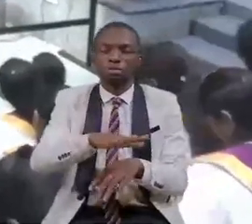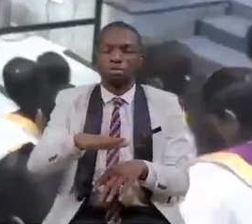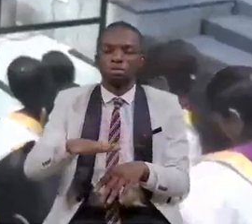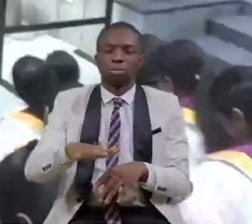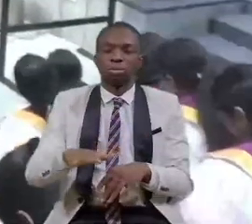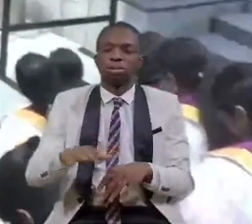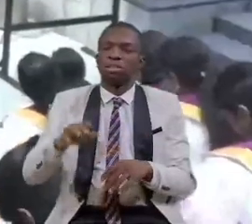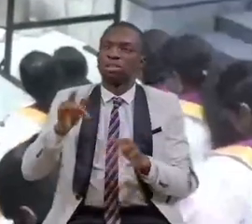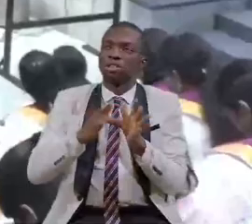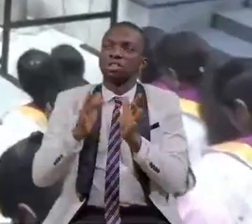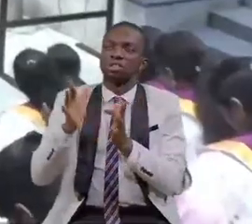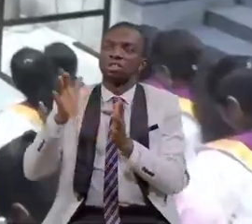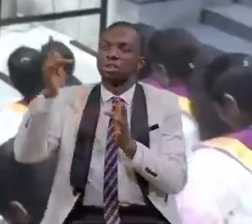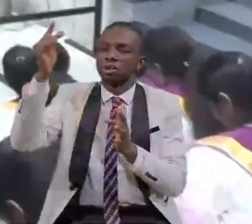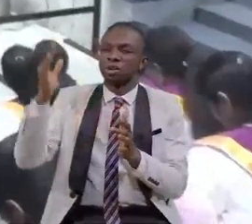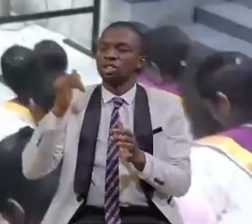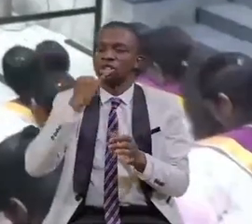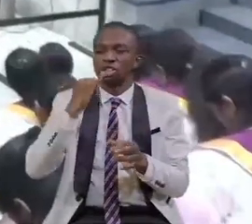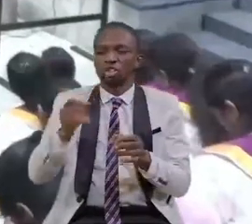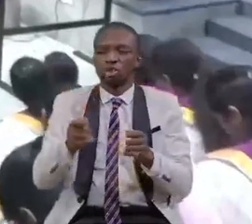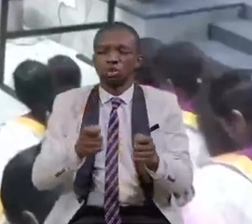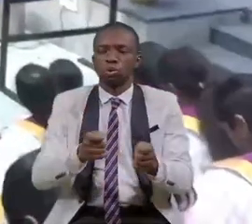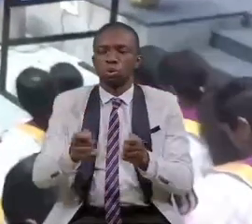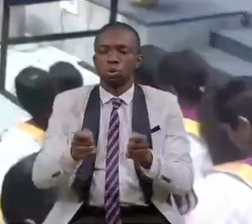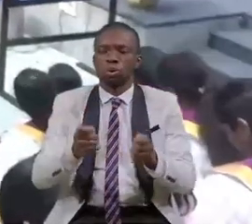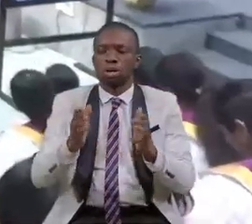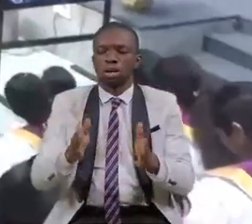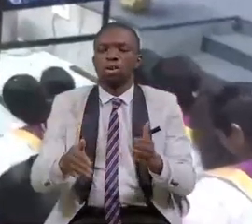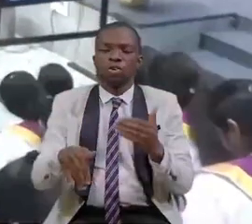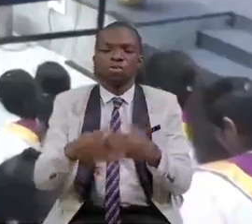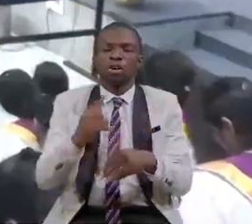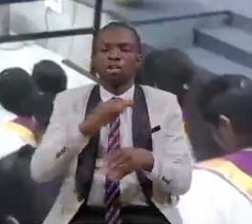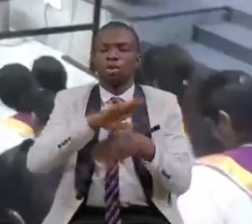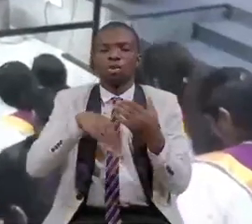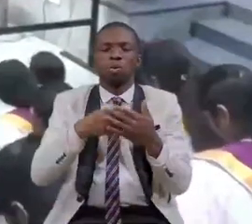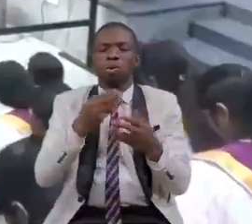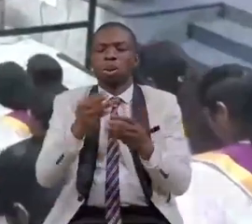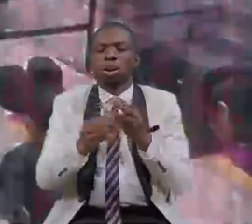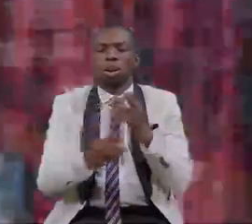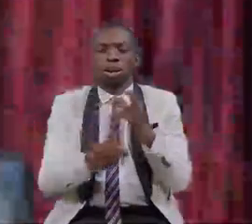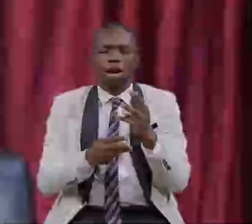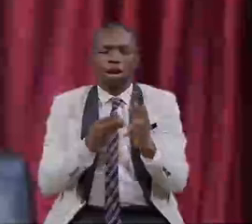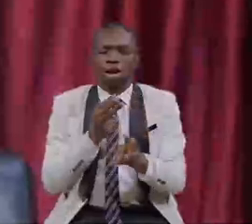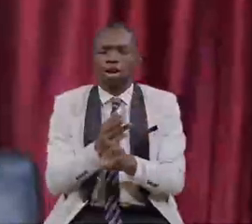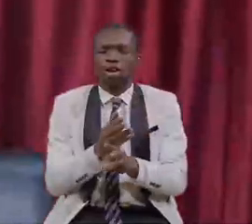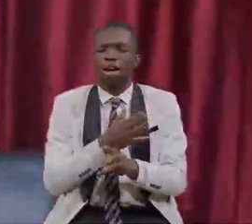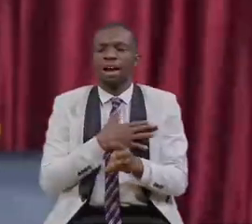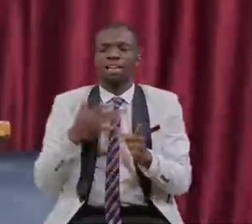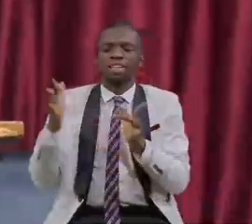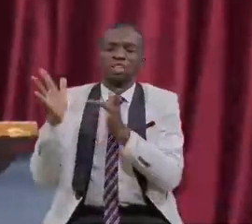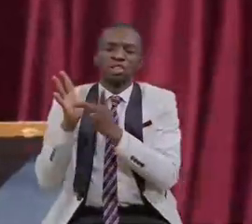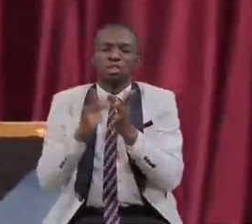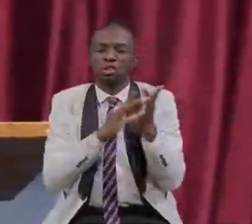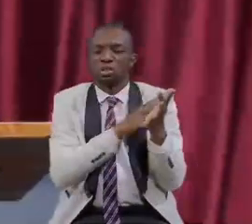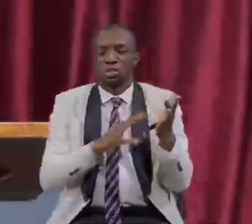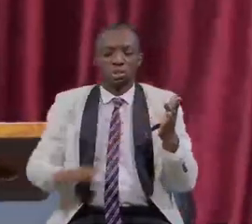Il est roi, il est souverain sur toute la terre. Jésus-Christ soutient tout